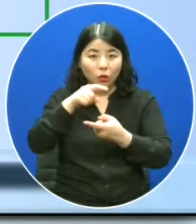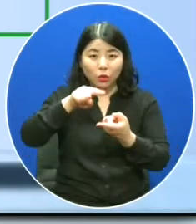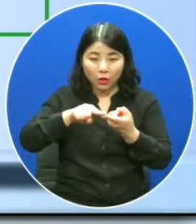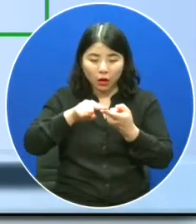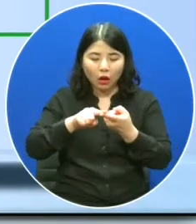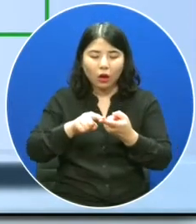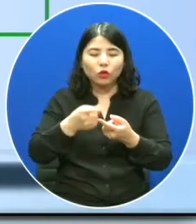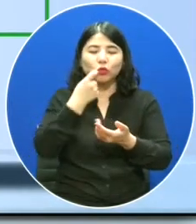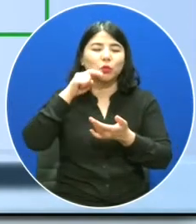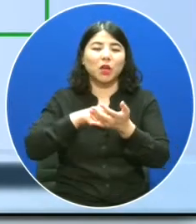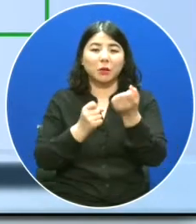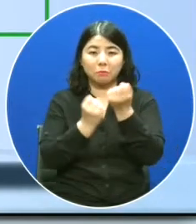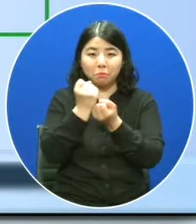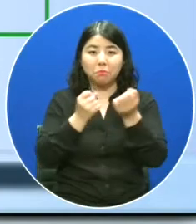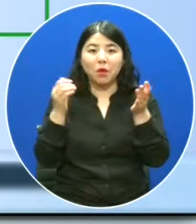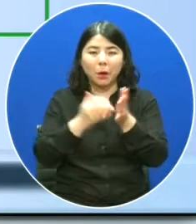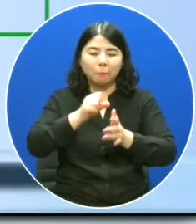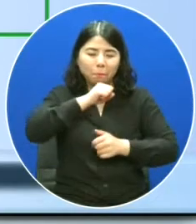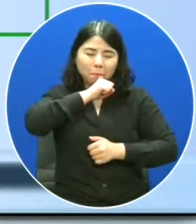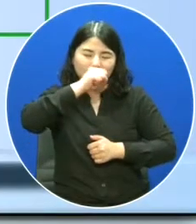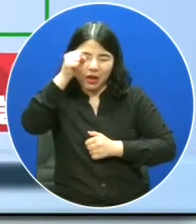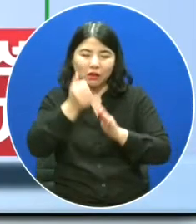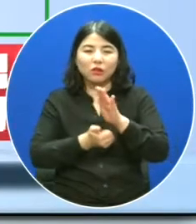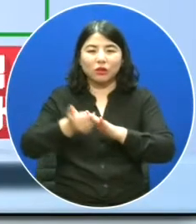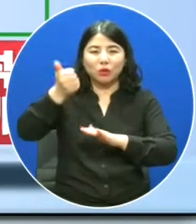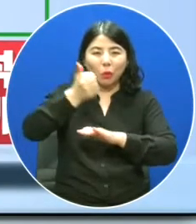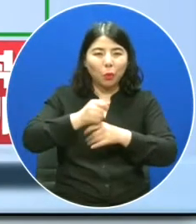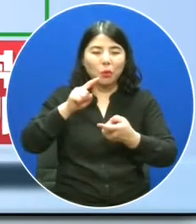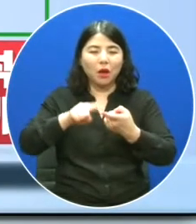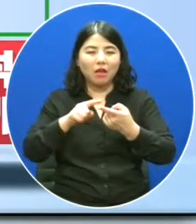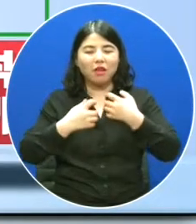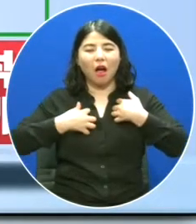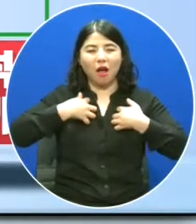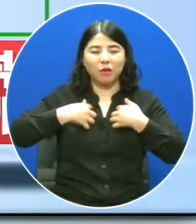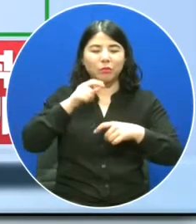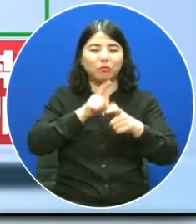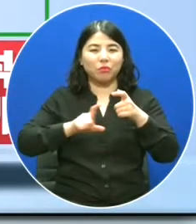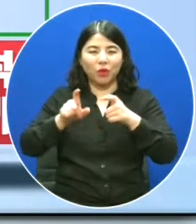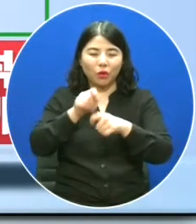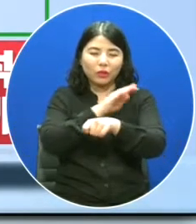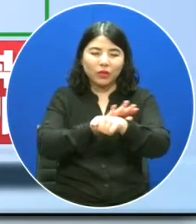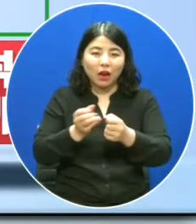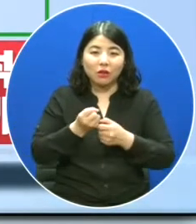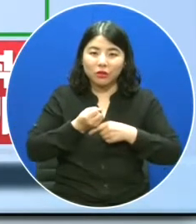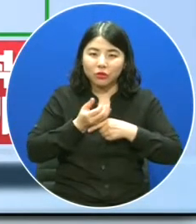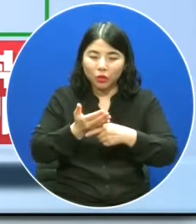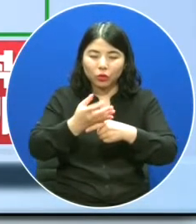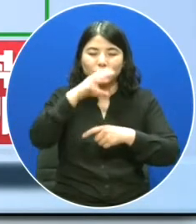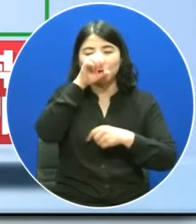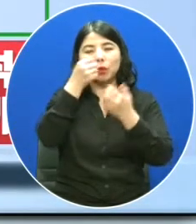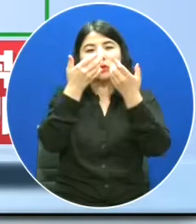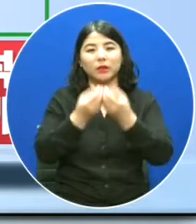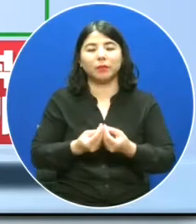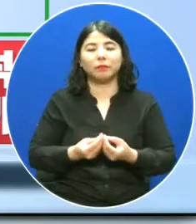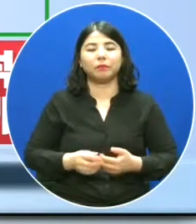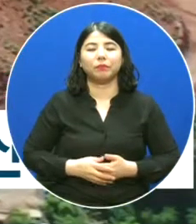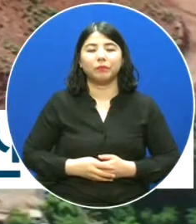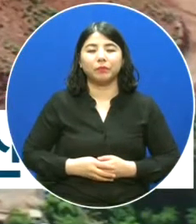설명해 줌으로써 유치 성공의 기쁨을 더 크게 해준 바람직한 과학 보도의 사례라 할 수 있습니다.